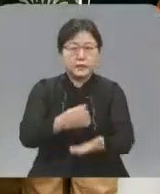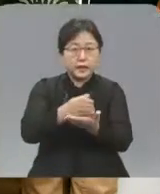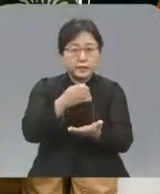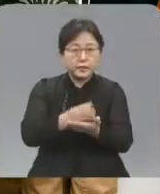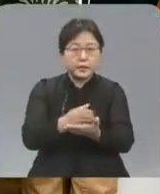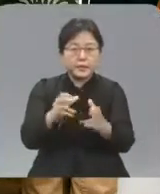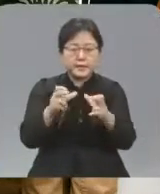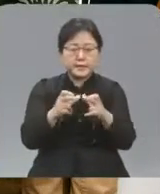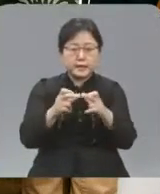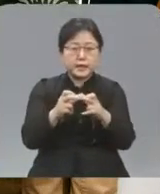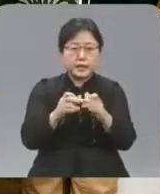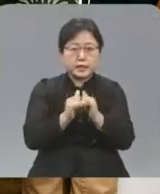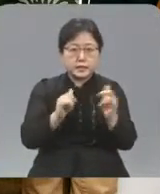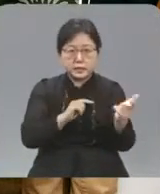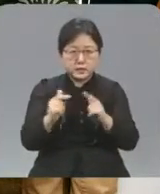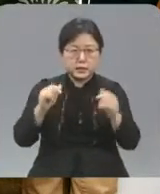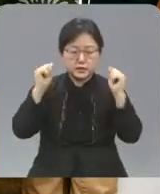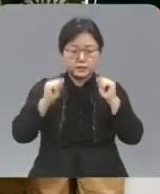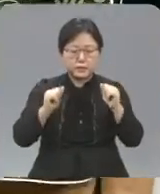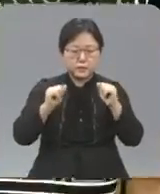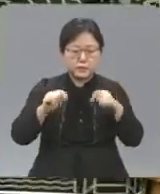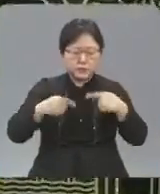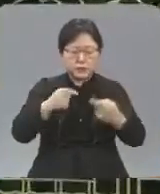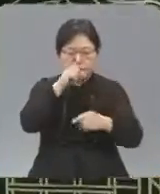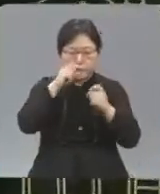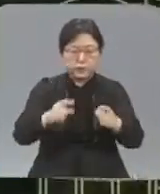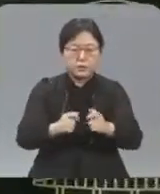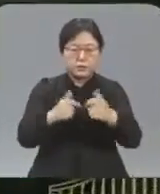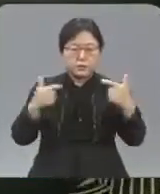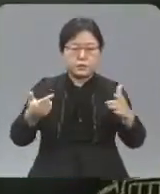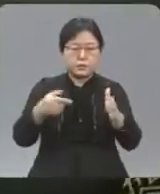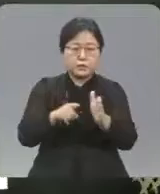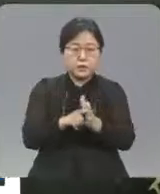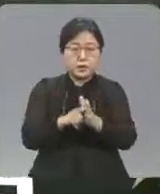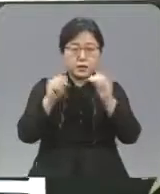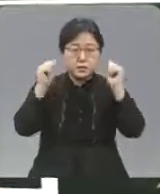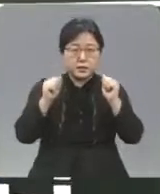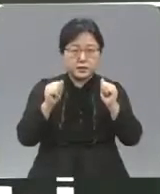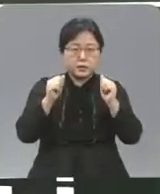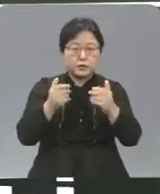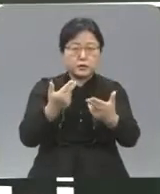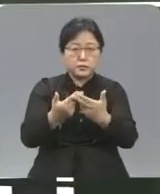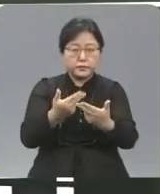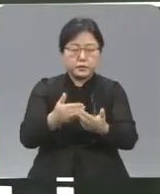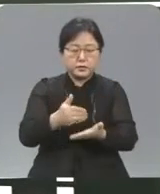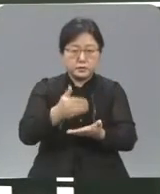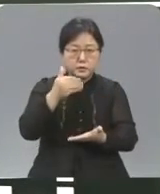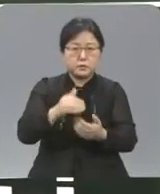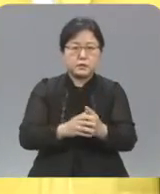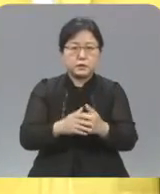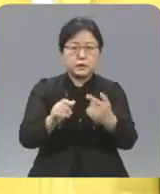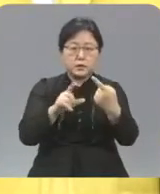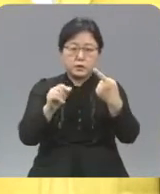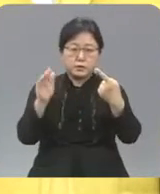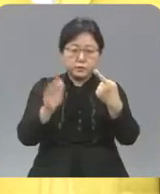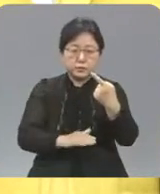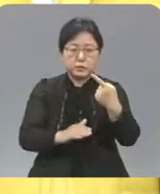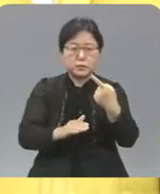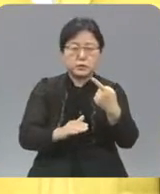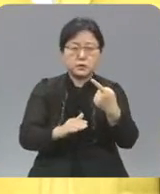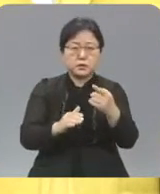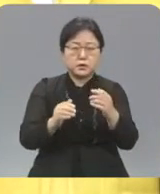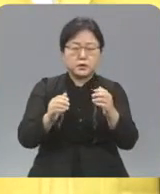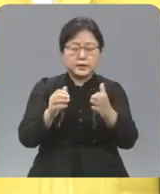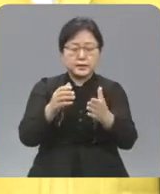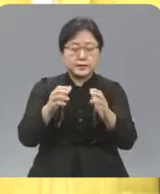담양군이 장애인들의 스포츠 참여 기회를 늘리기 위해 장애인체육회를 창립했습니다. 담양군은 지난 1월부터